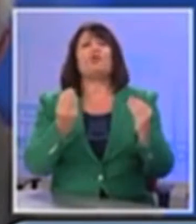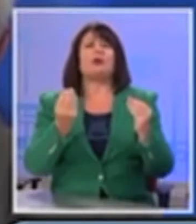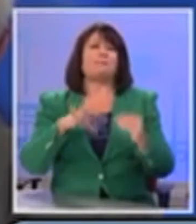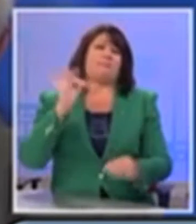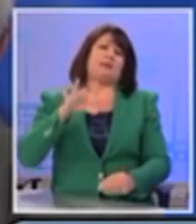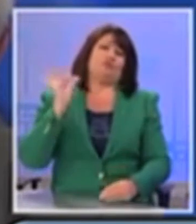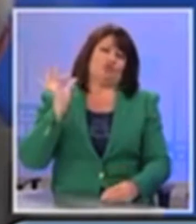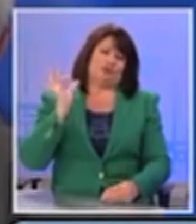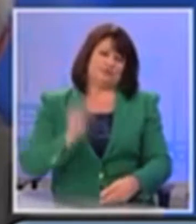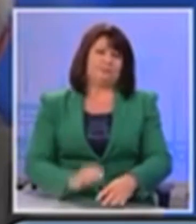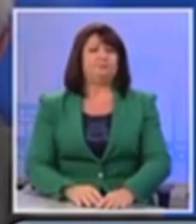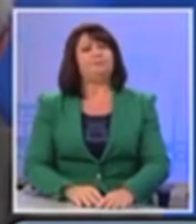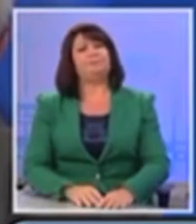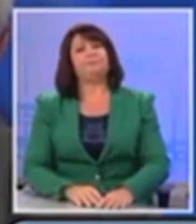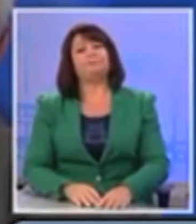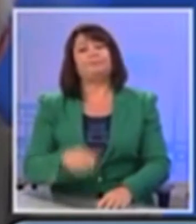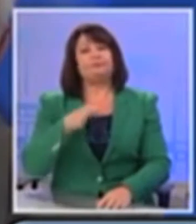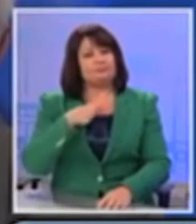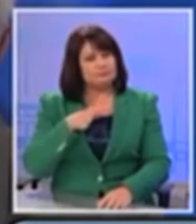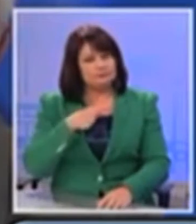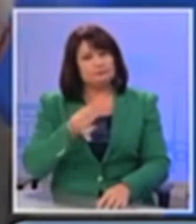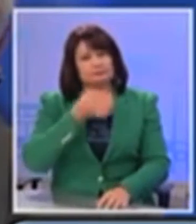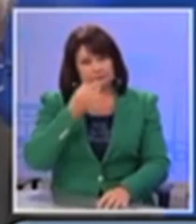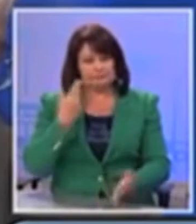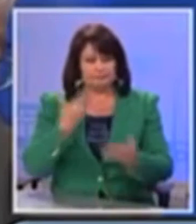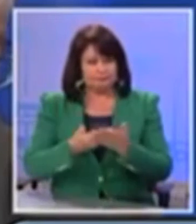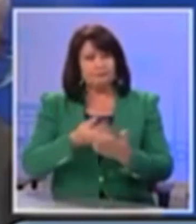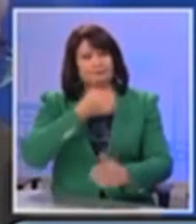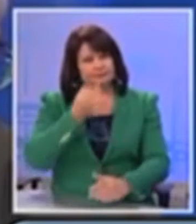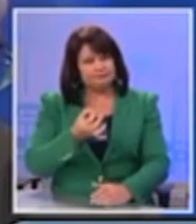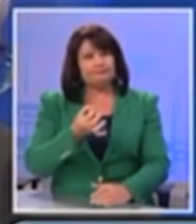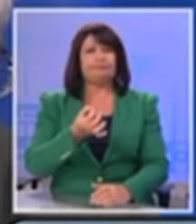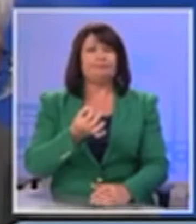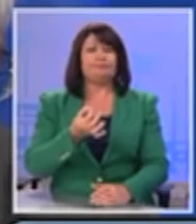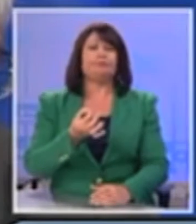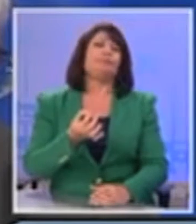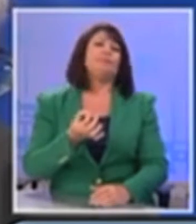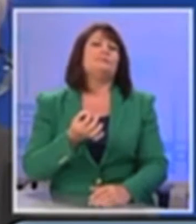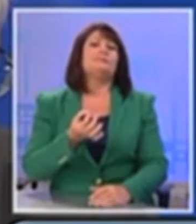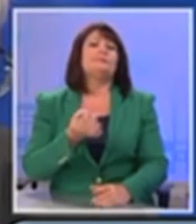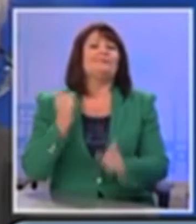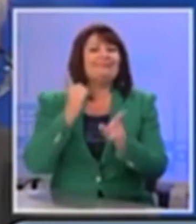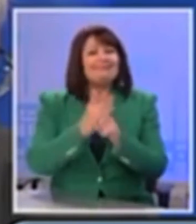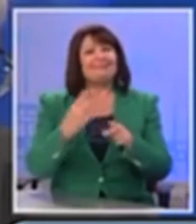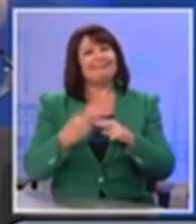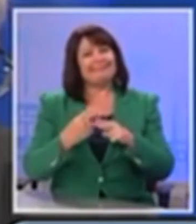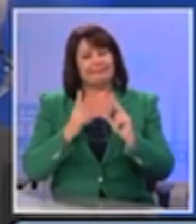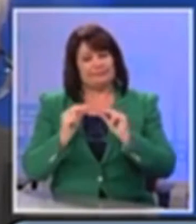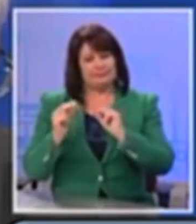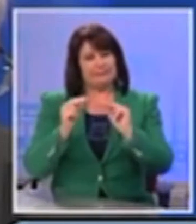que, au-delà de cette discussion extrêmement importante dans le cadre des Nations Unies, il y